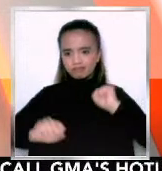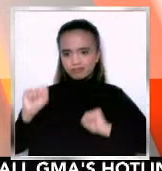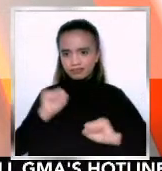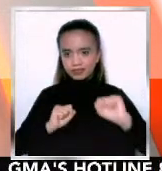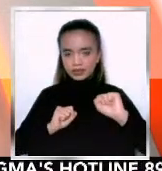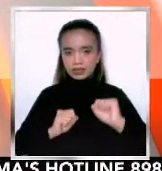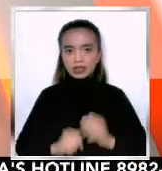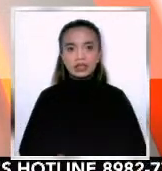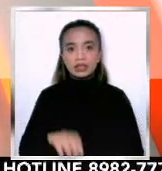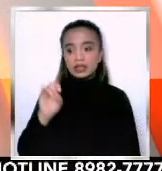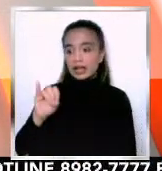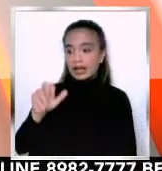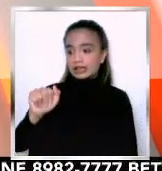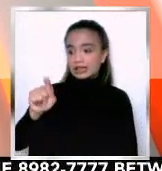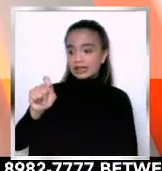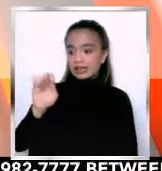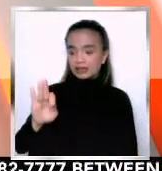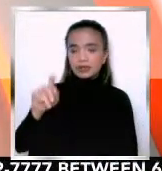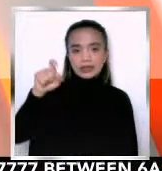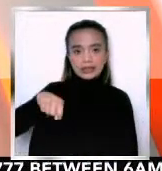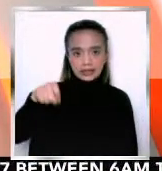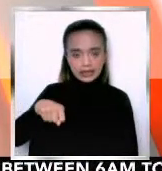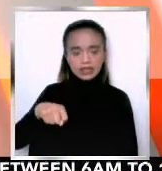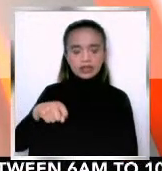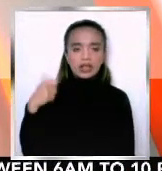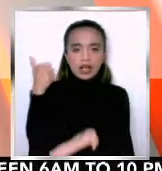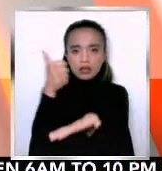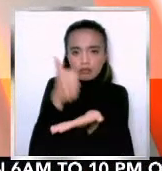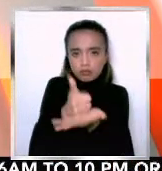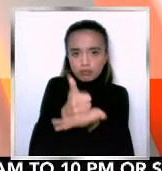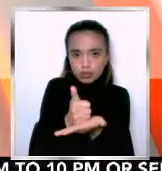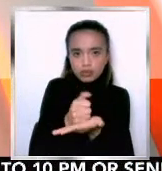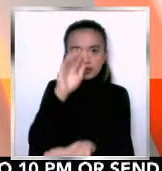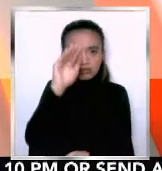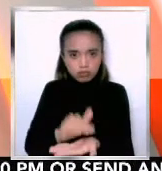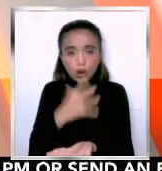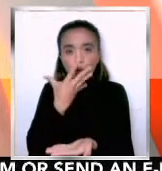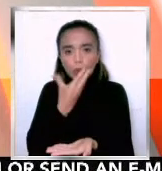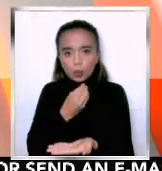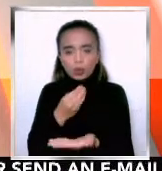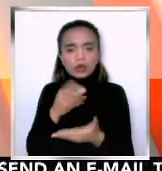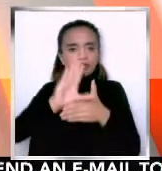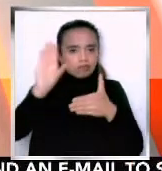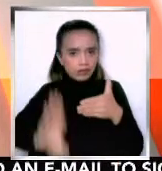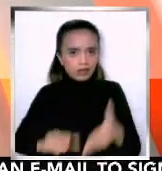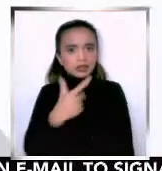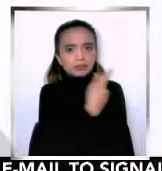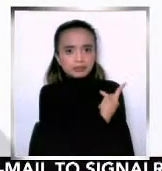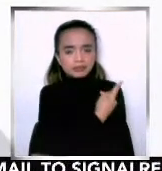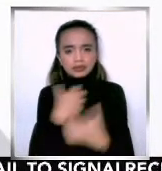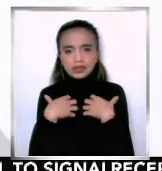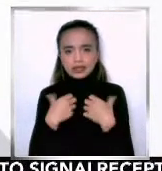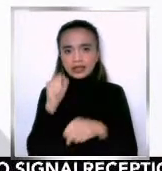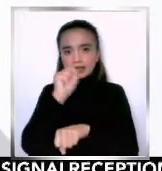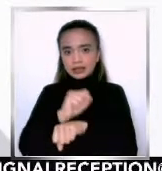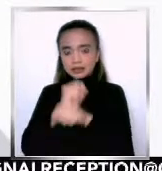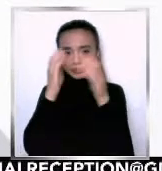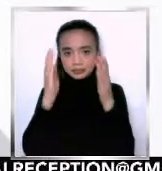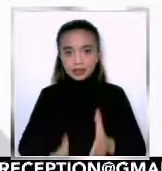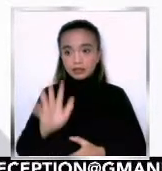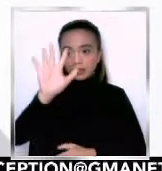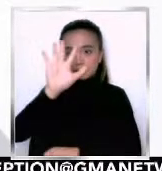IATF ang pagpapaikli ng quarantine ng mga fully vaccinated healthcare workers ng hanggang 5 araw. Ayon sa